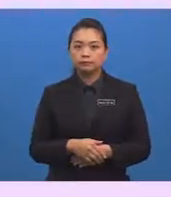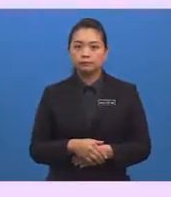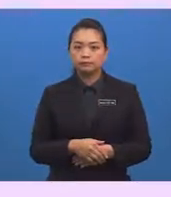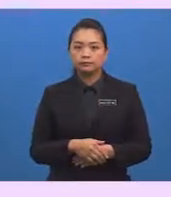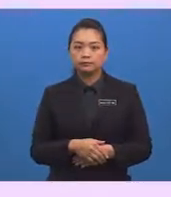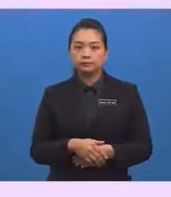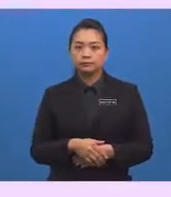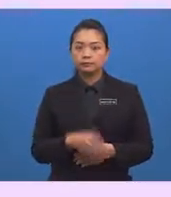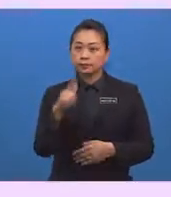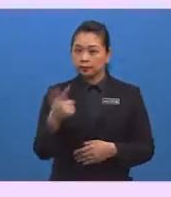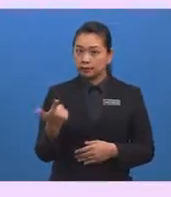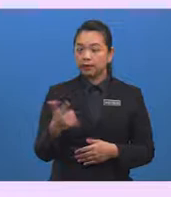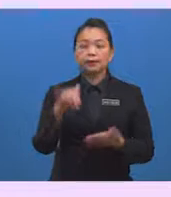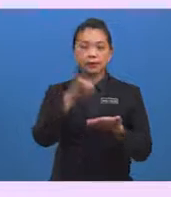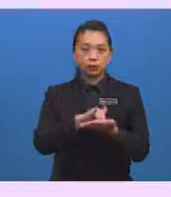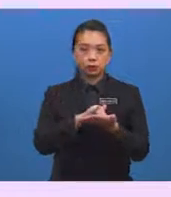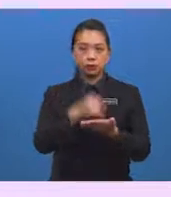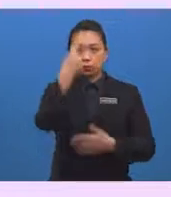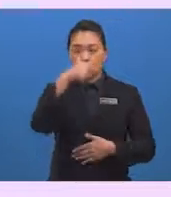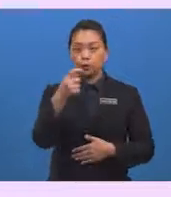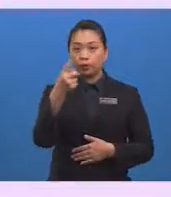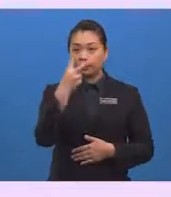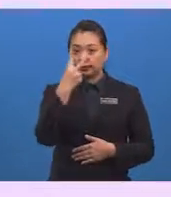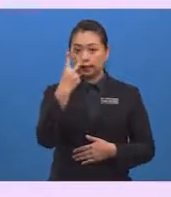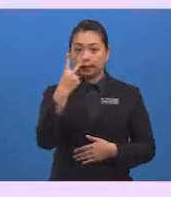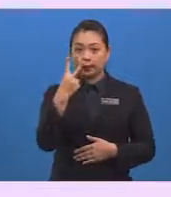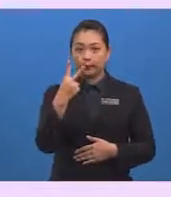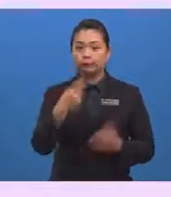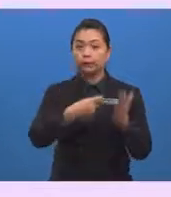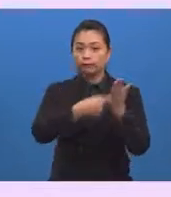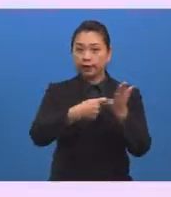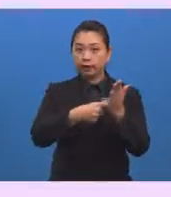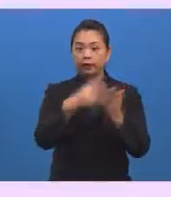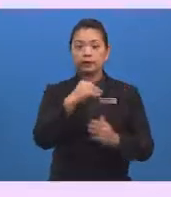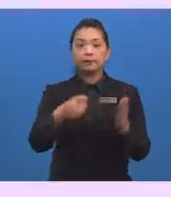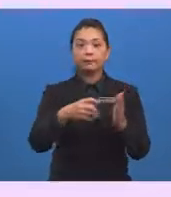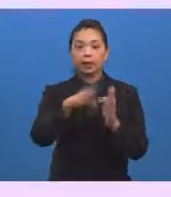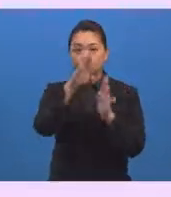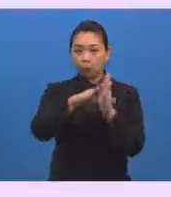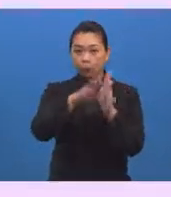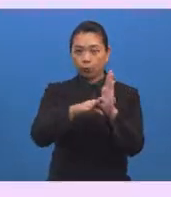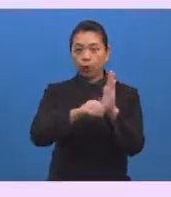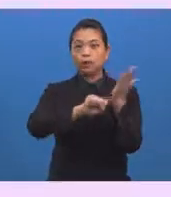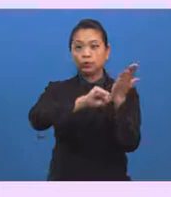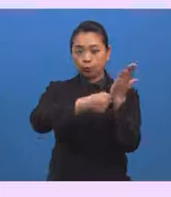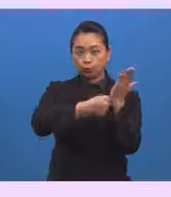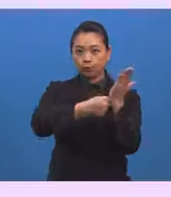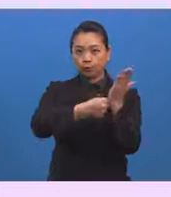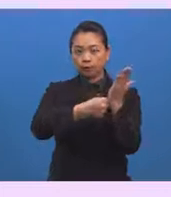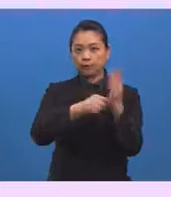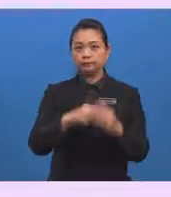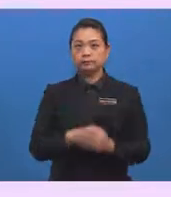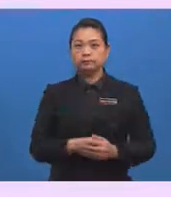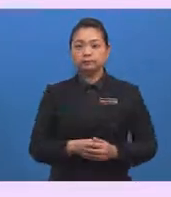Di samping perlu memastikan value for money dan pengurangan pembaziran sumber atau dana.